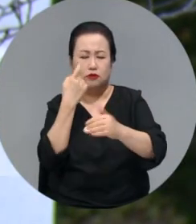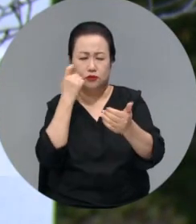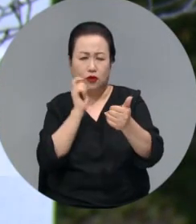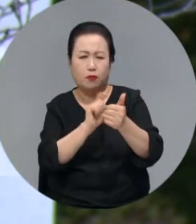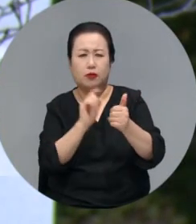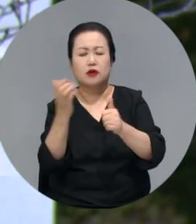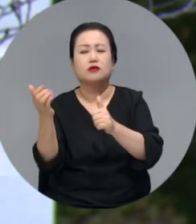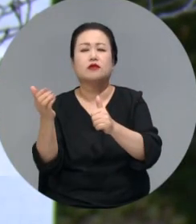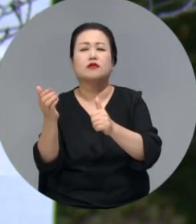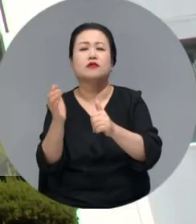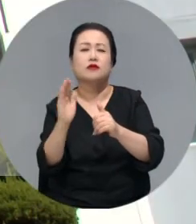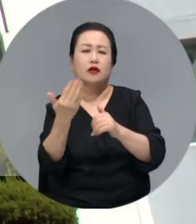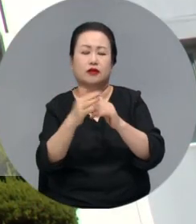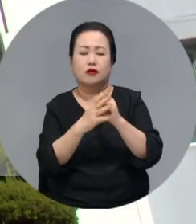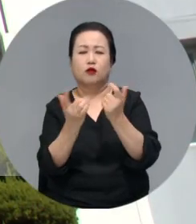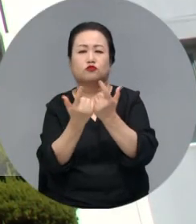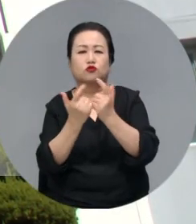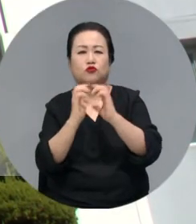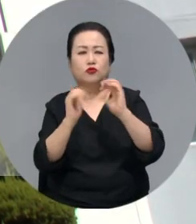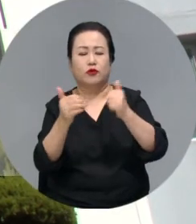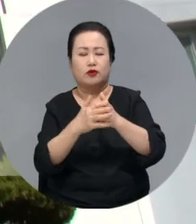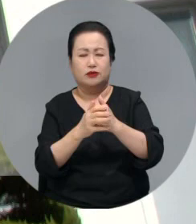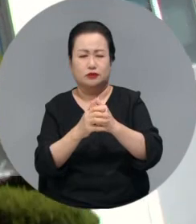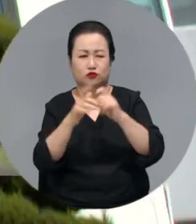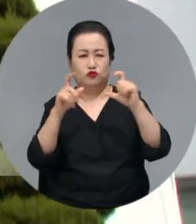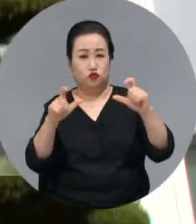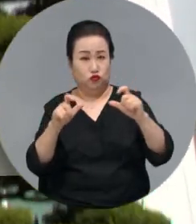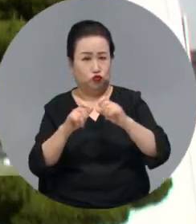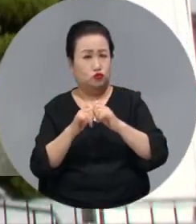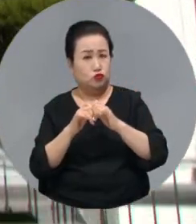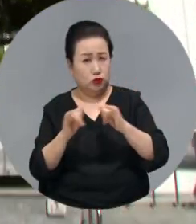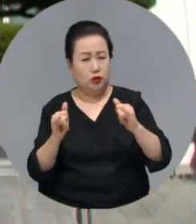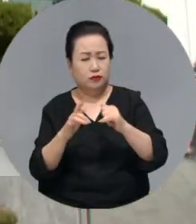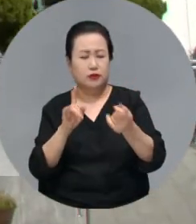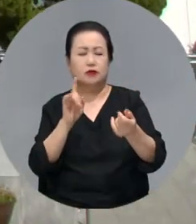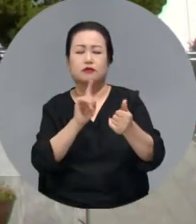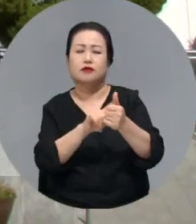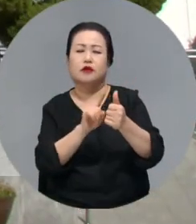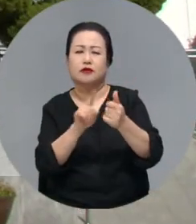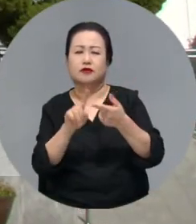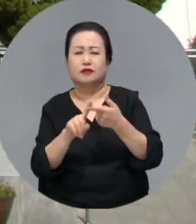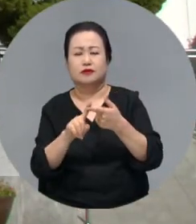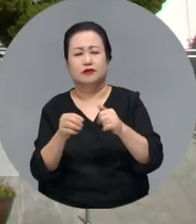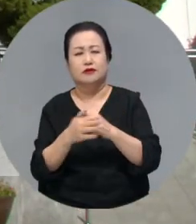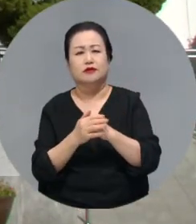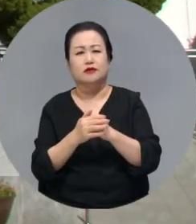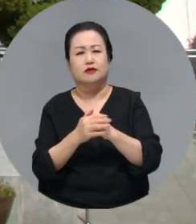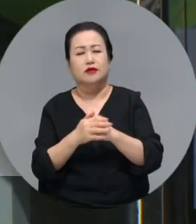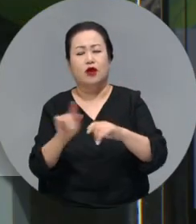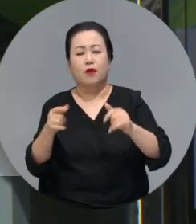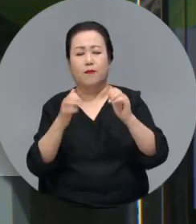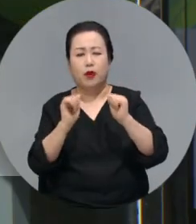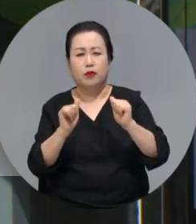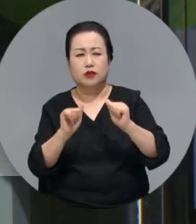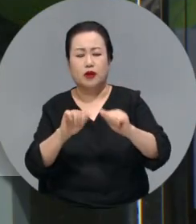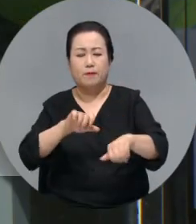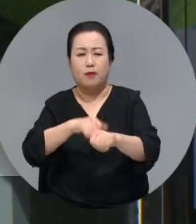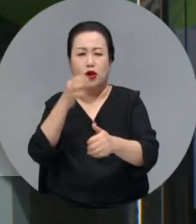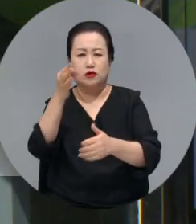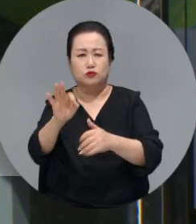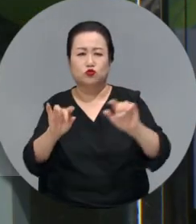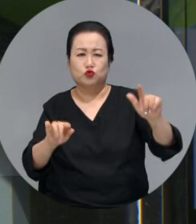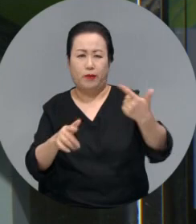남성은 국민의힘 소속 북구의회 구의원이었습니다. 해당 의원의 비위 사실은 최근 법원이 벌금 600만